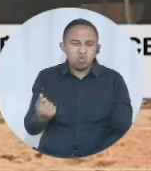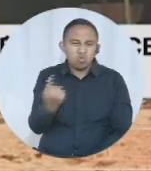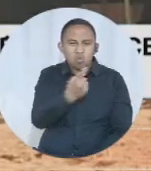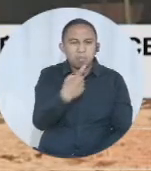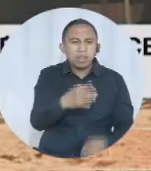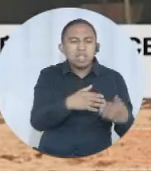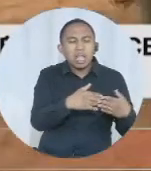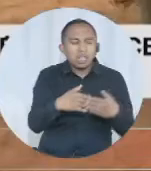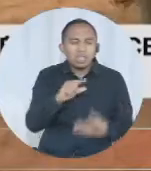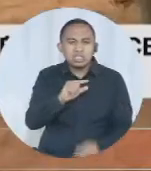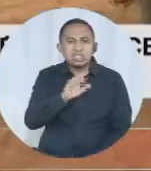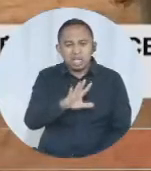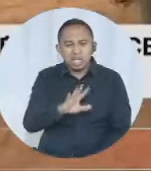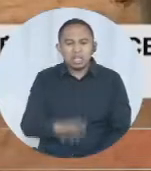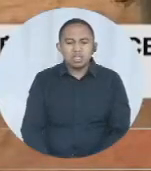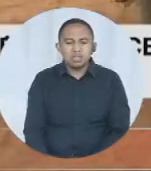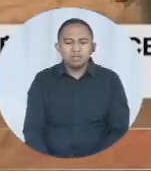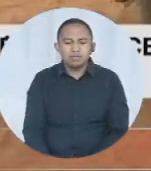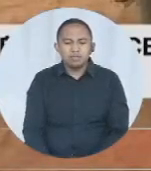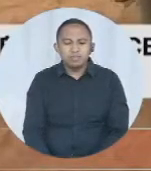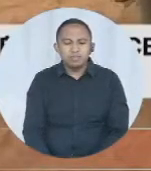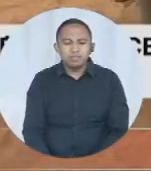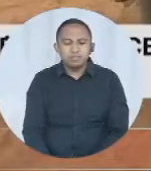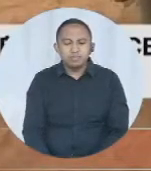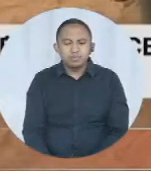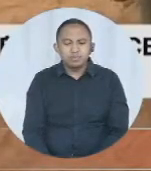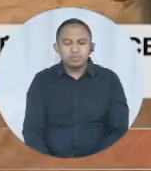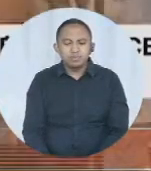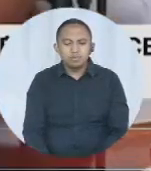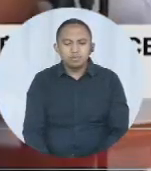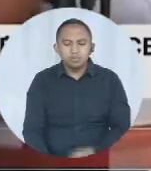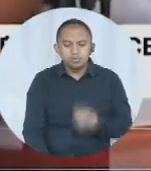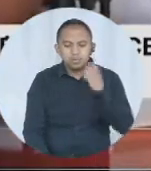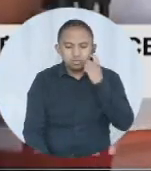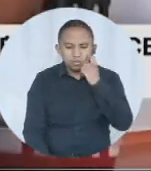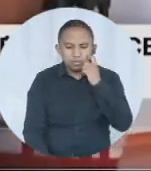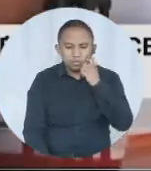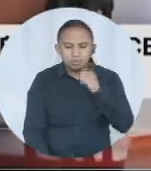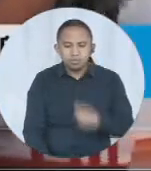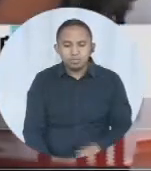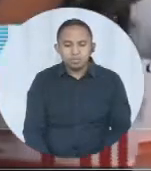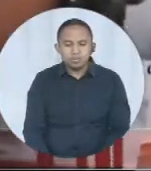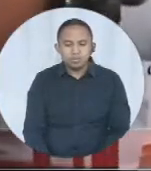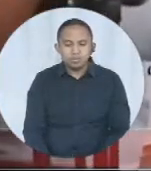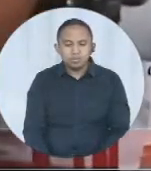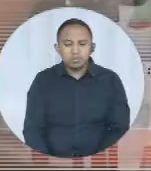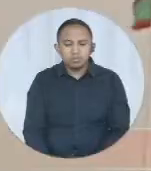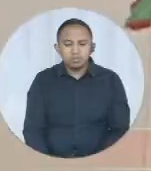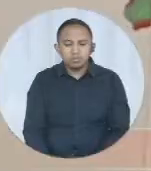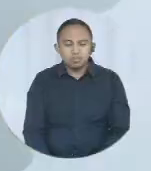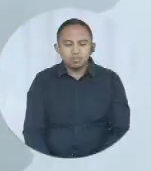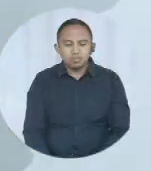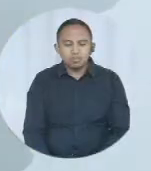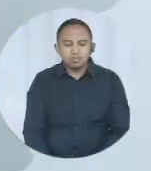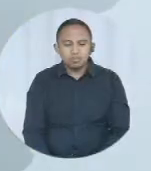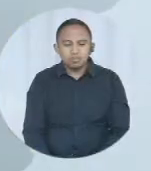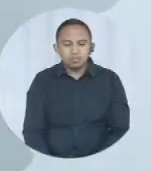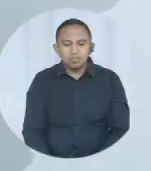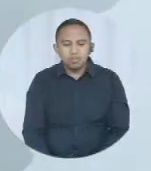G5 Sahel. La junte a toutefois annoncé vouloir maintenir ses relations bilatérales avec les pays